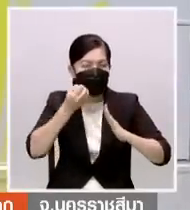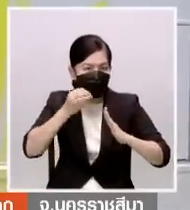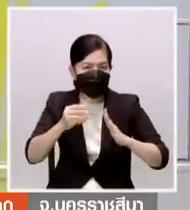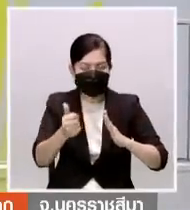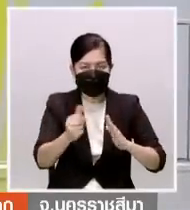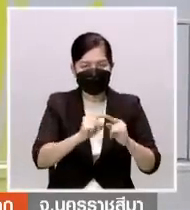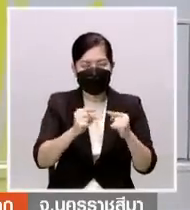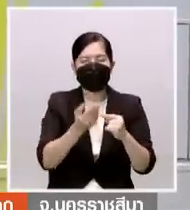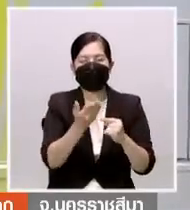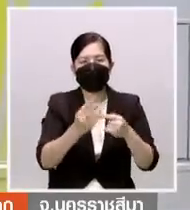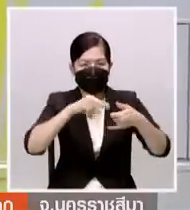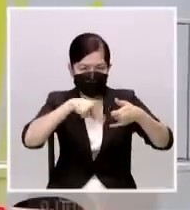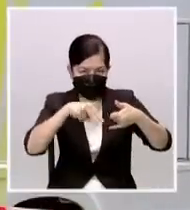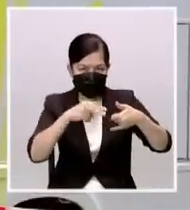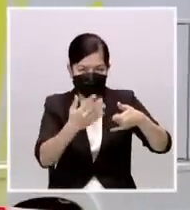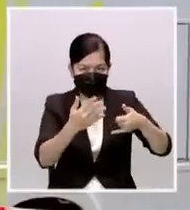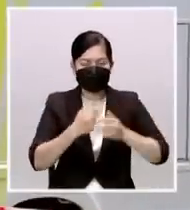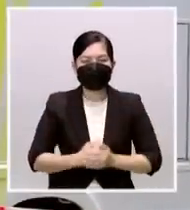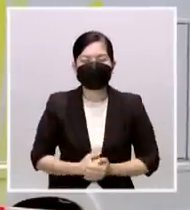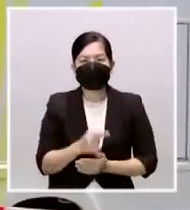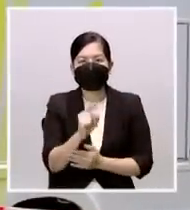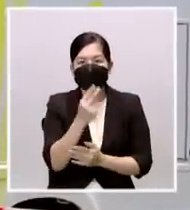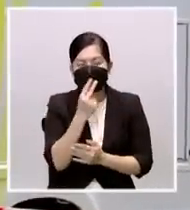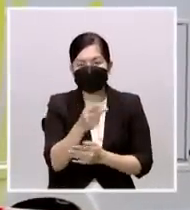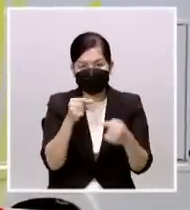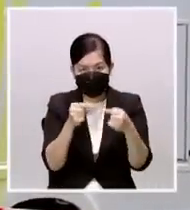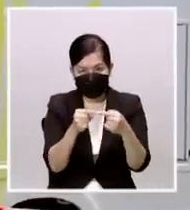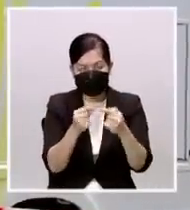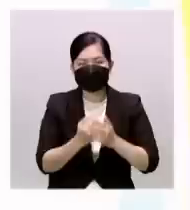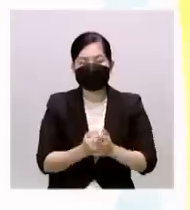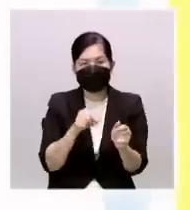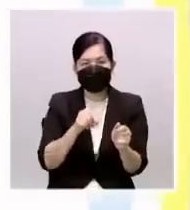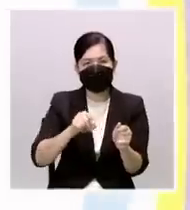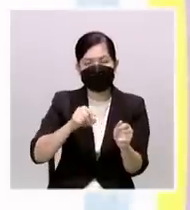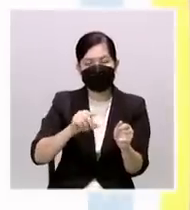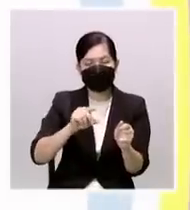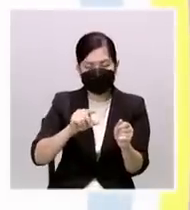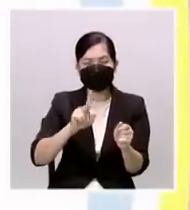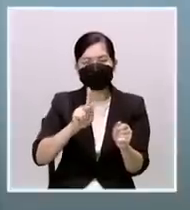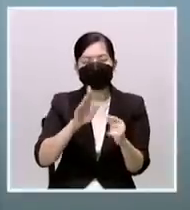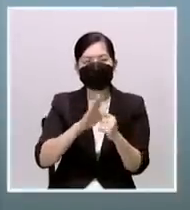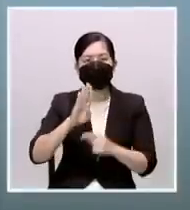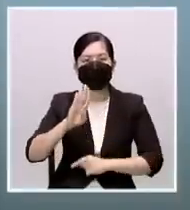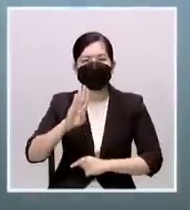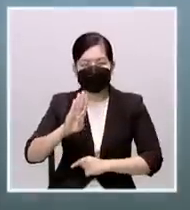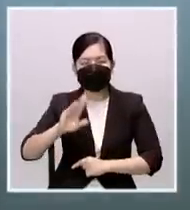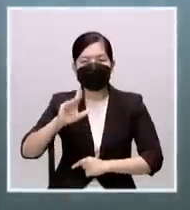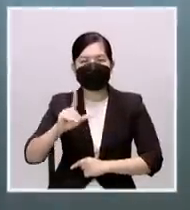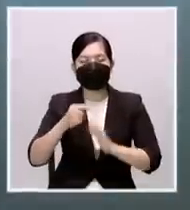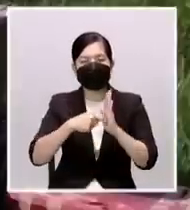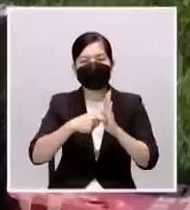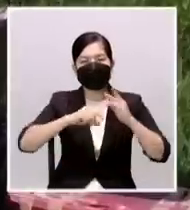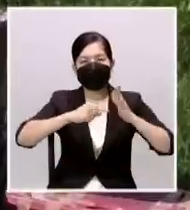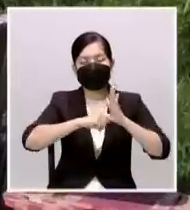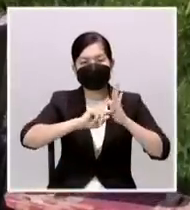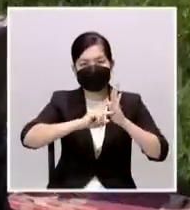นที่จุดแดนส่วนที่จุดผ่านแดนถาวรช่องจอมอำเภอกับเชิงจังหวัดสุรินทร์นะครับก็มีแรง